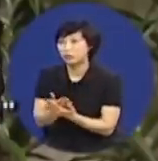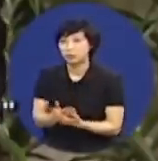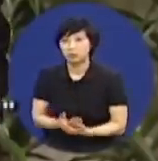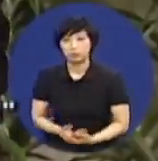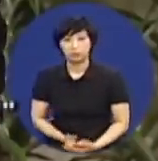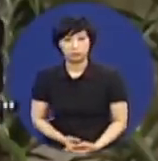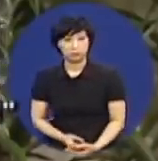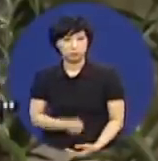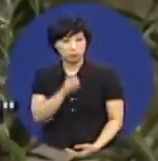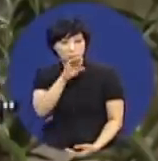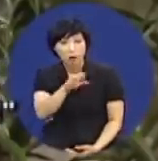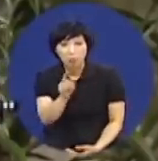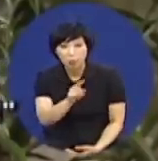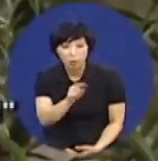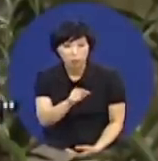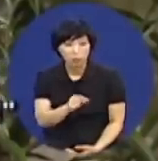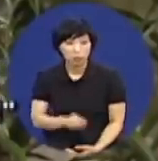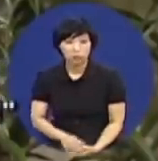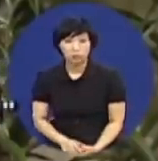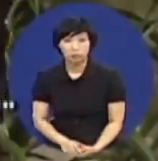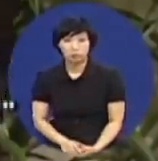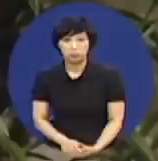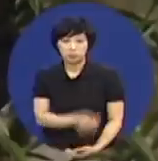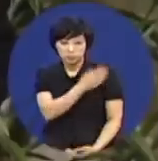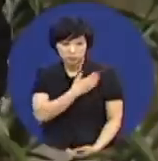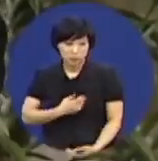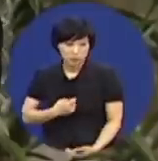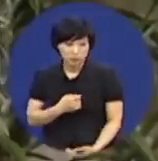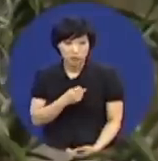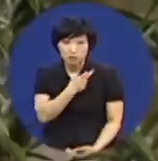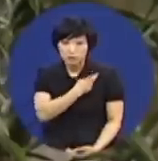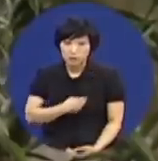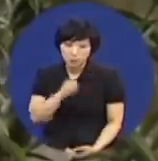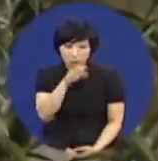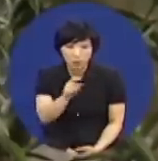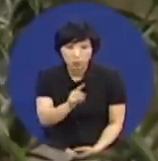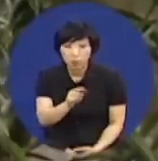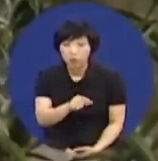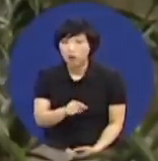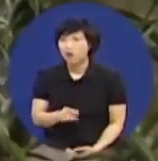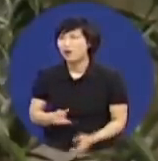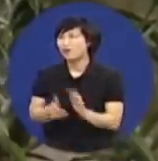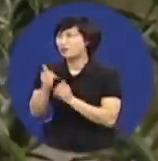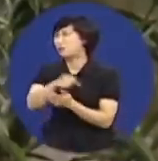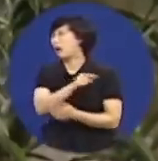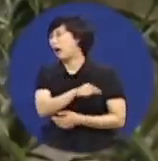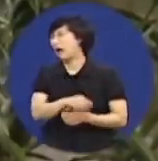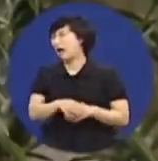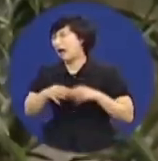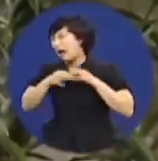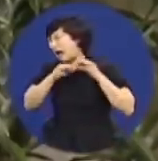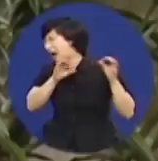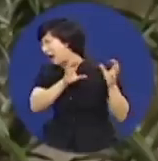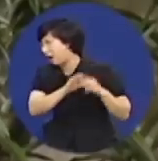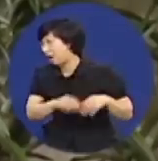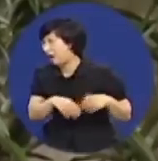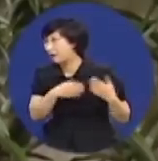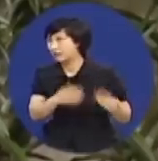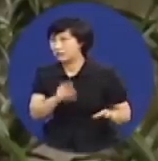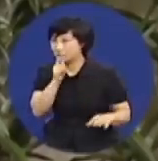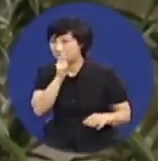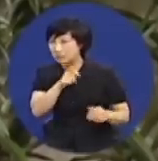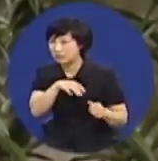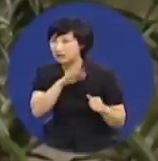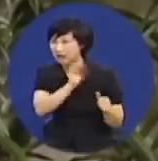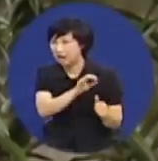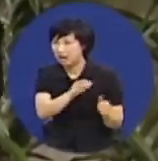ださいと叫んだところ、弟子たちはどう答えたでしょうか。イエス様、あの女を返してやってください、